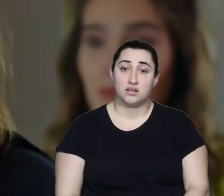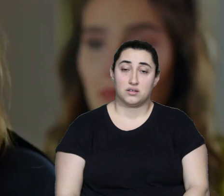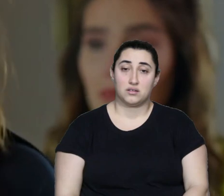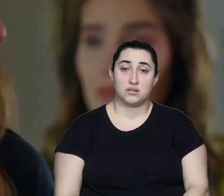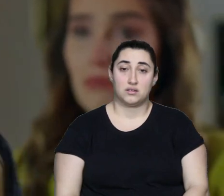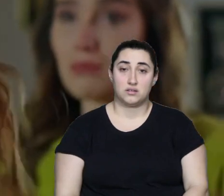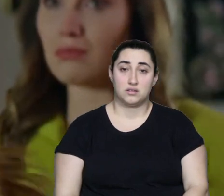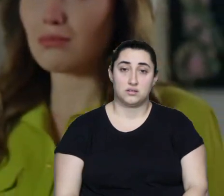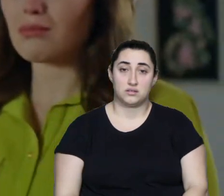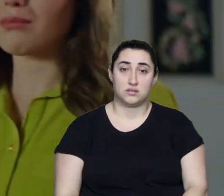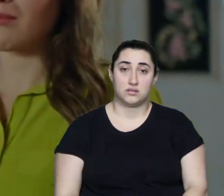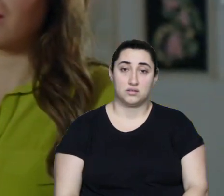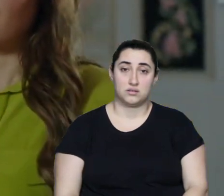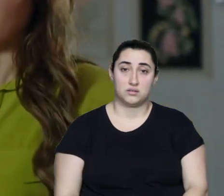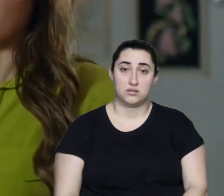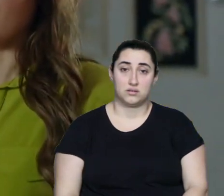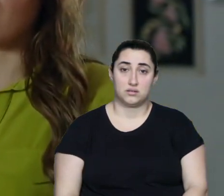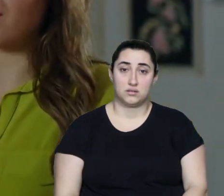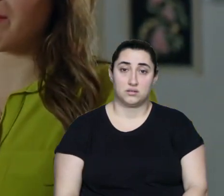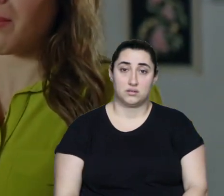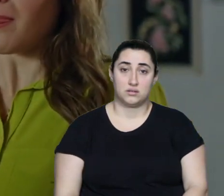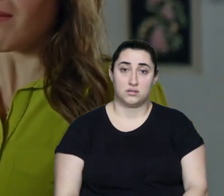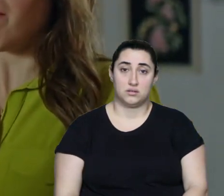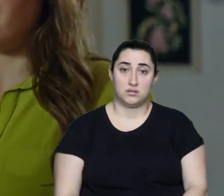Burcu da ağladı. Alev durup döndü.